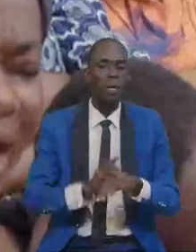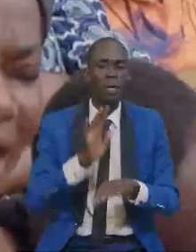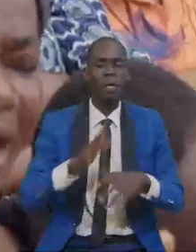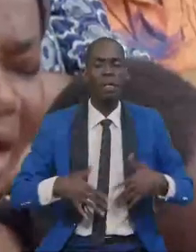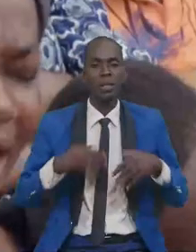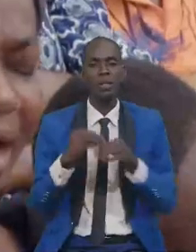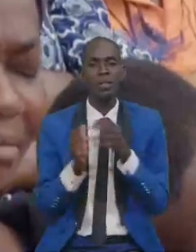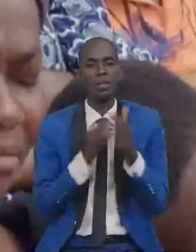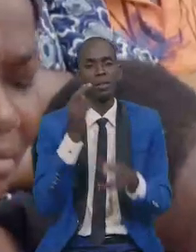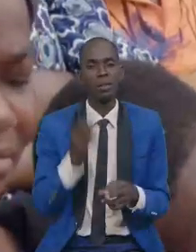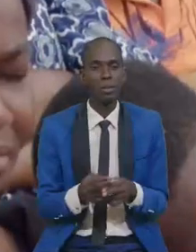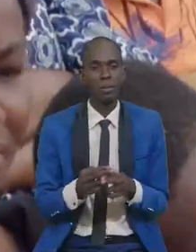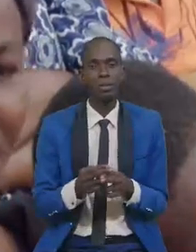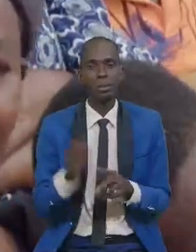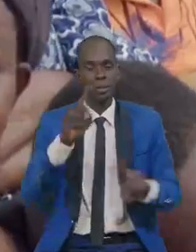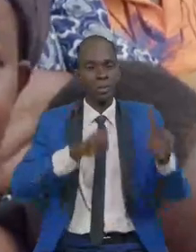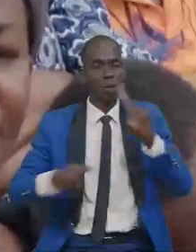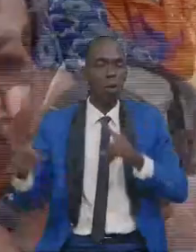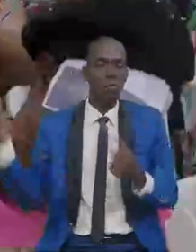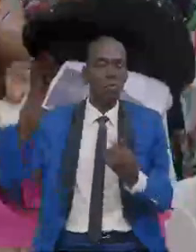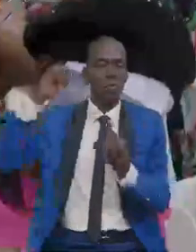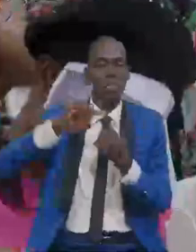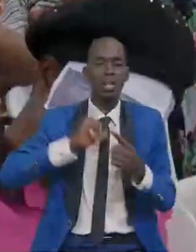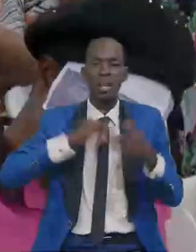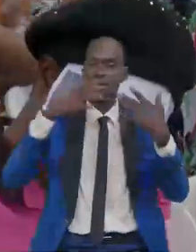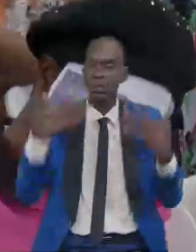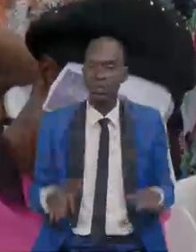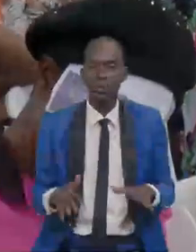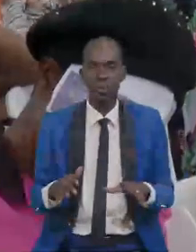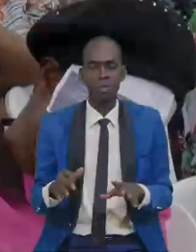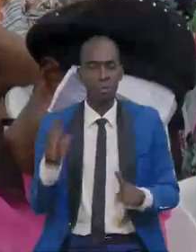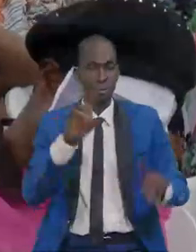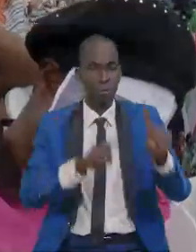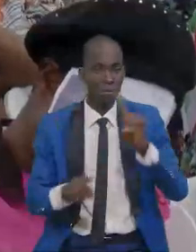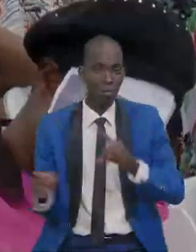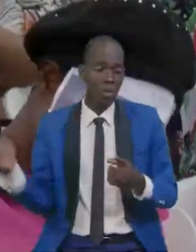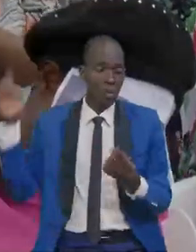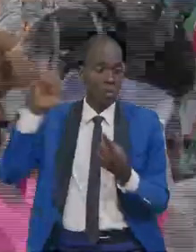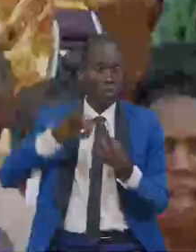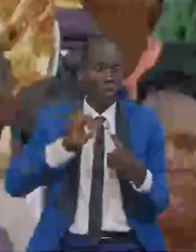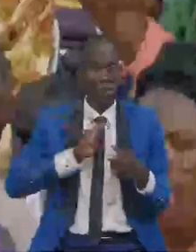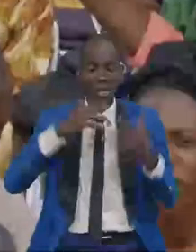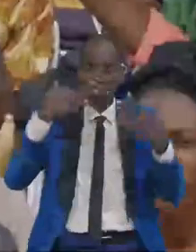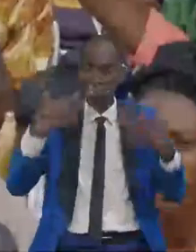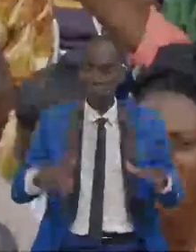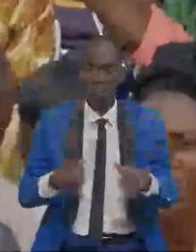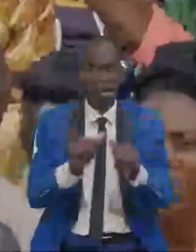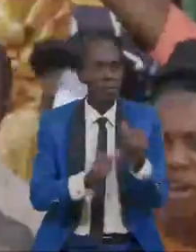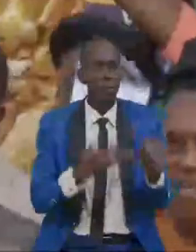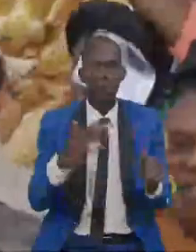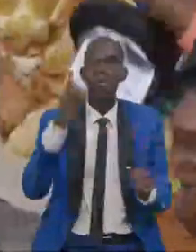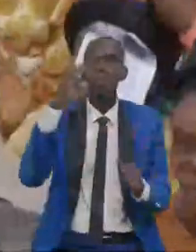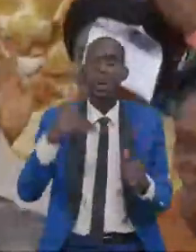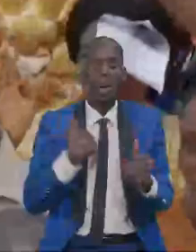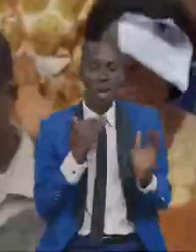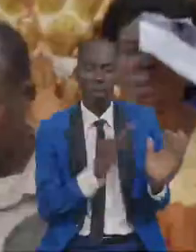toucher ta vie jusqu'à ce que je finisse. tout ce que Dieu a établi pour moi sur la